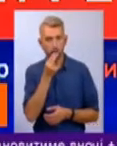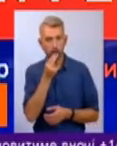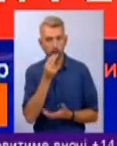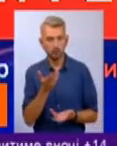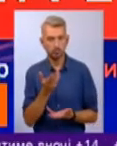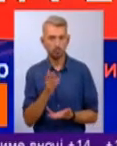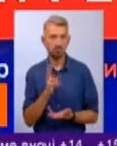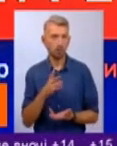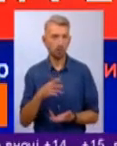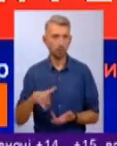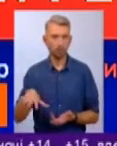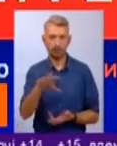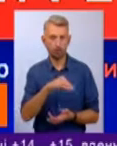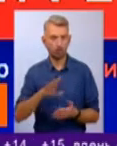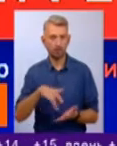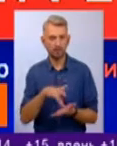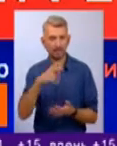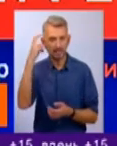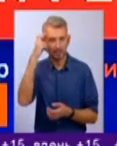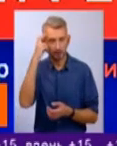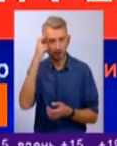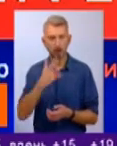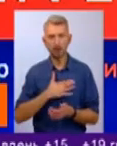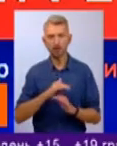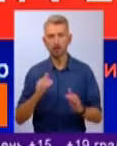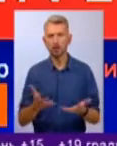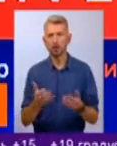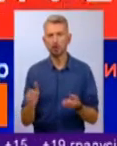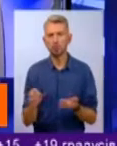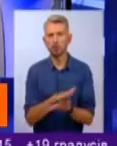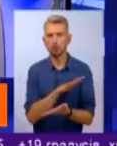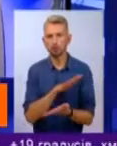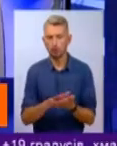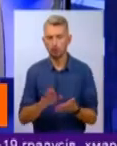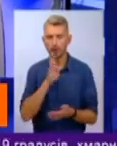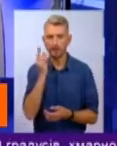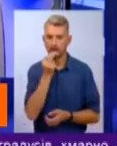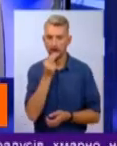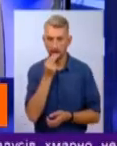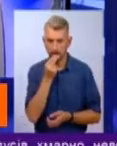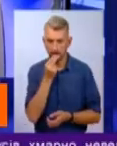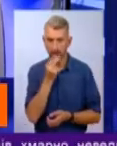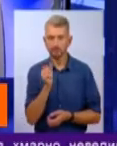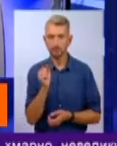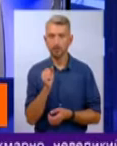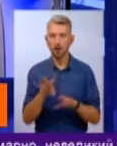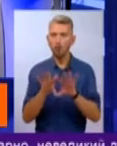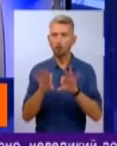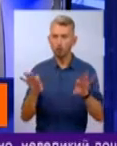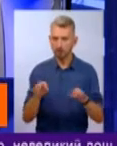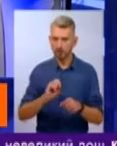З харчуванням, як і у всьому місті Києві, наші діти отримують безкоштовні сніданки. Сосиска там